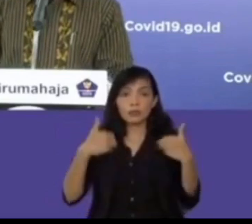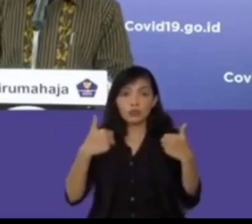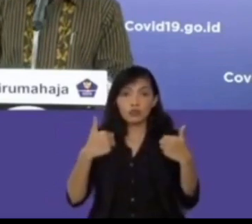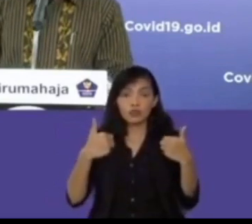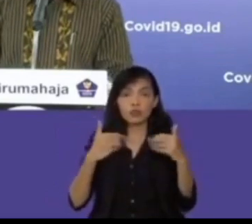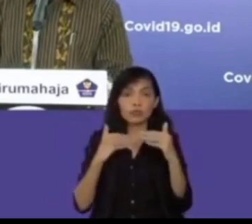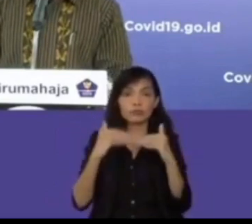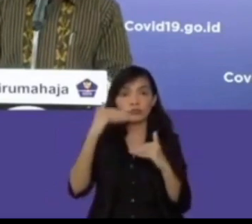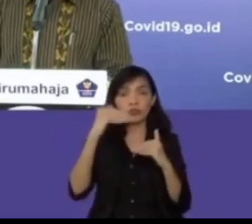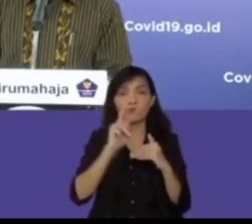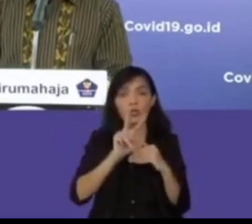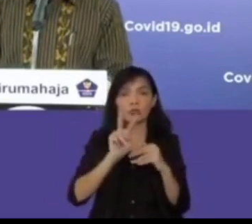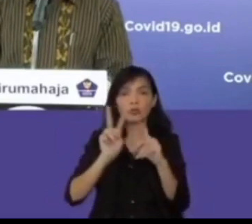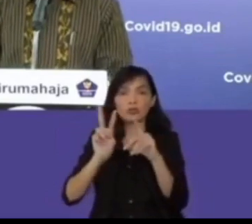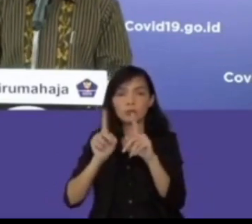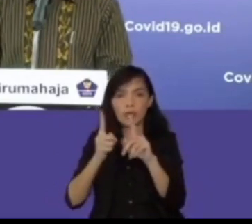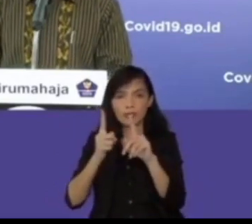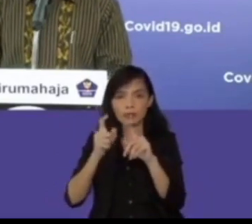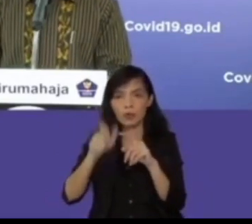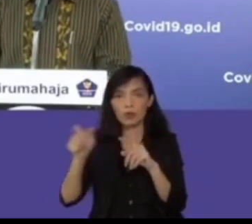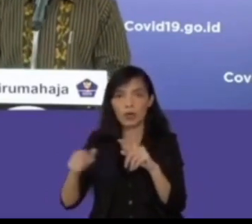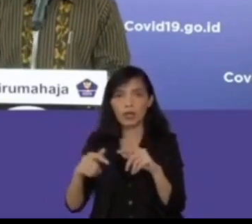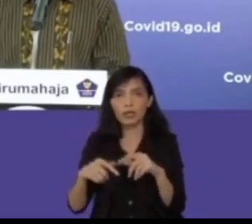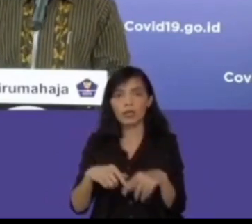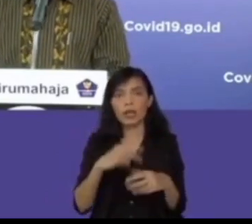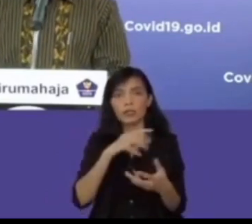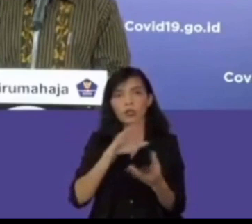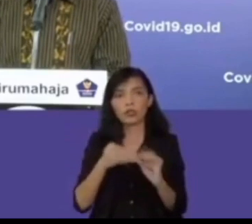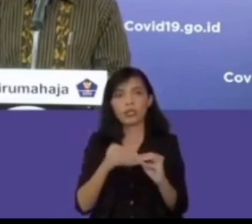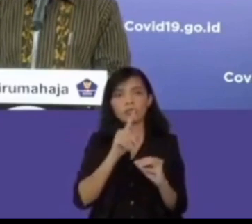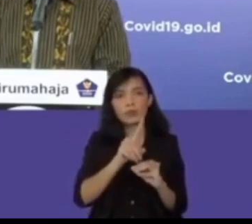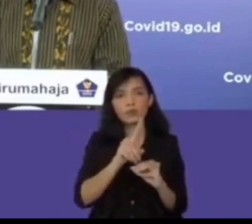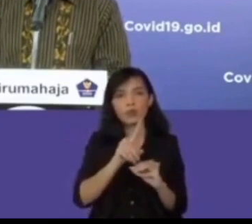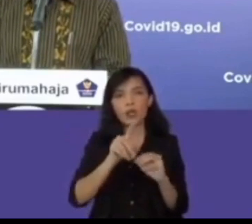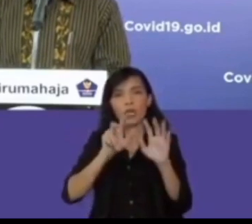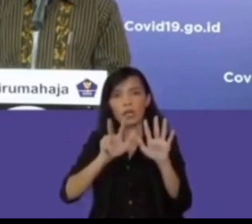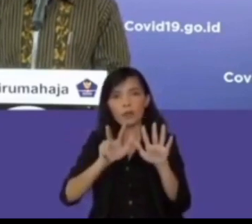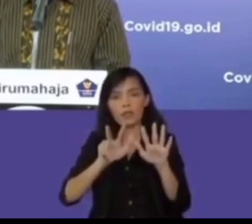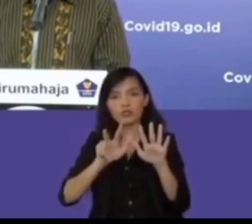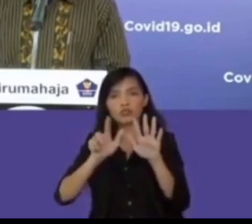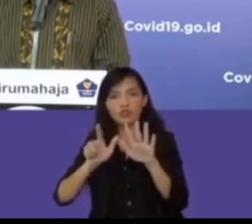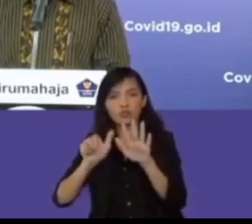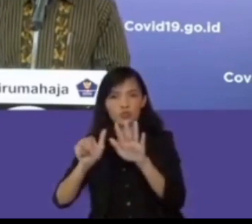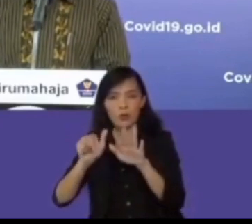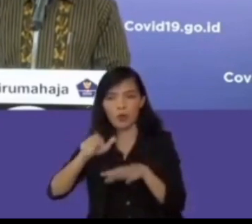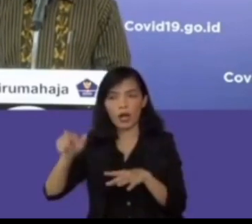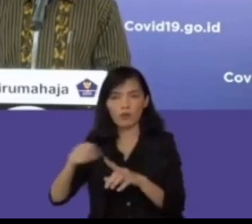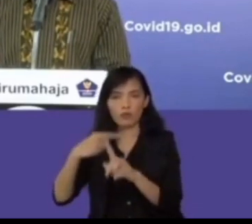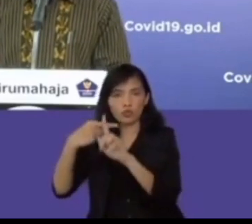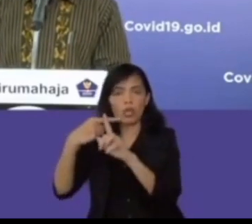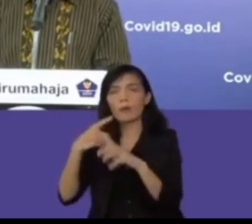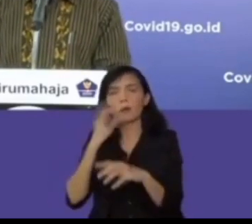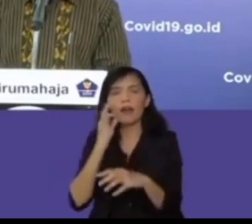menerima informasi terkait jumlah sebaran dan perkembangan kasus serta cara pencegahan dan imbauan untuk